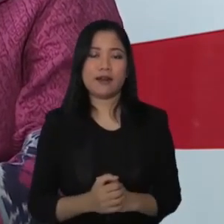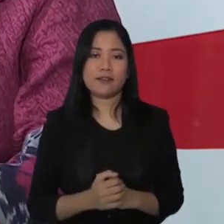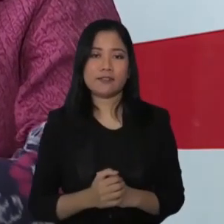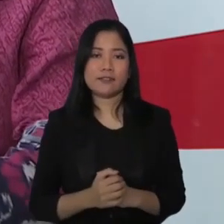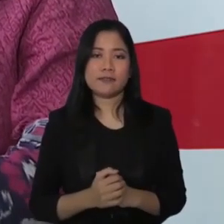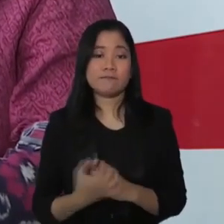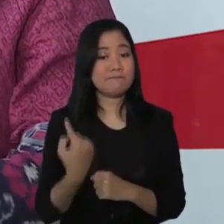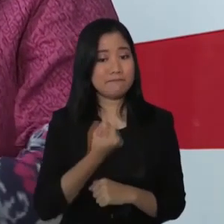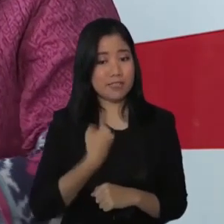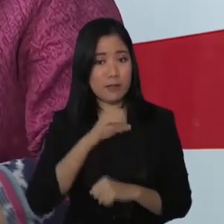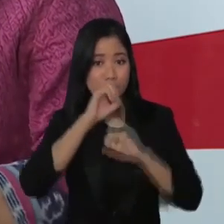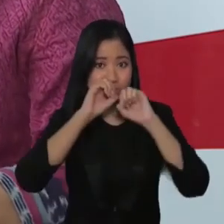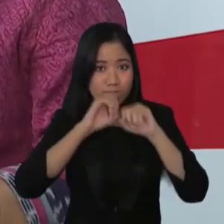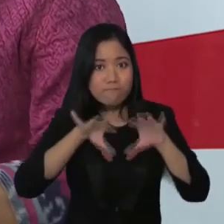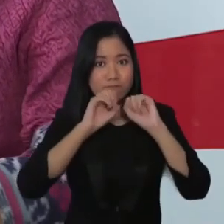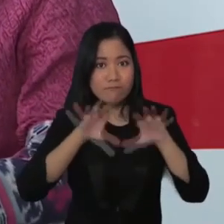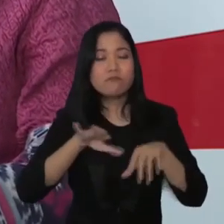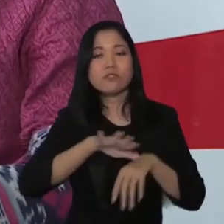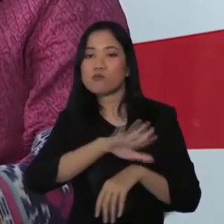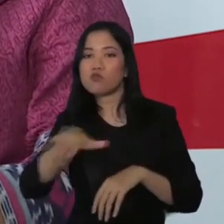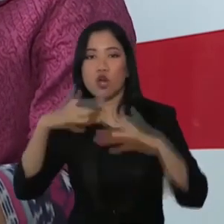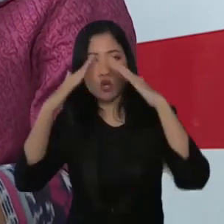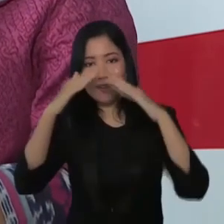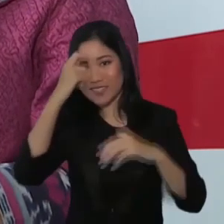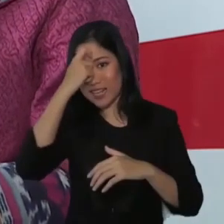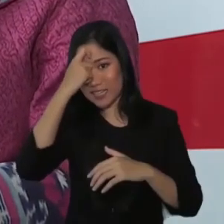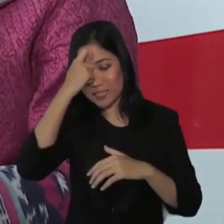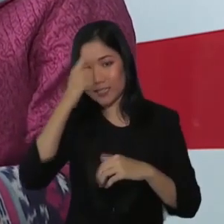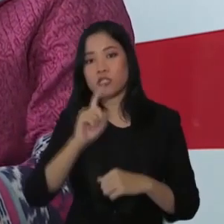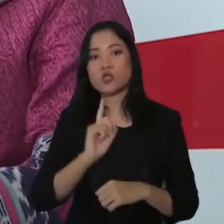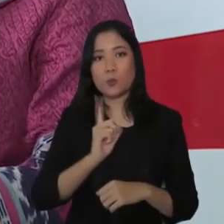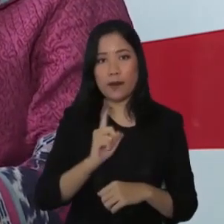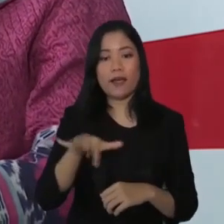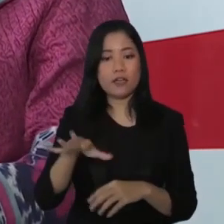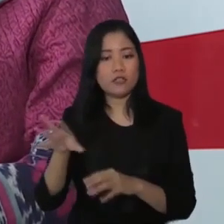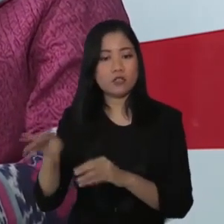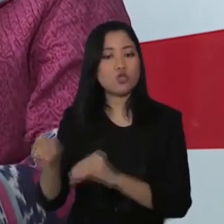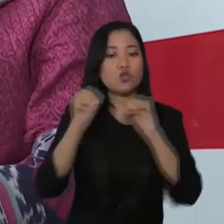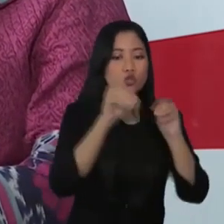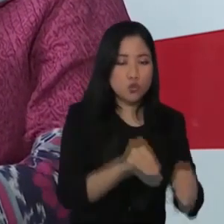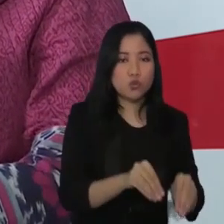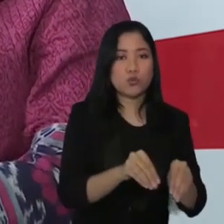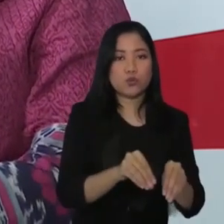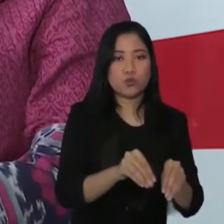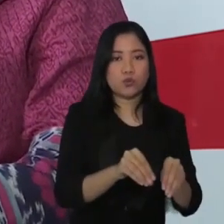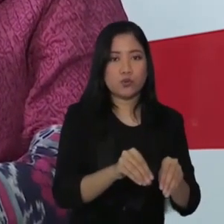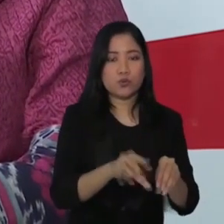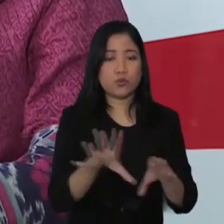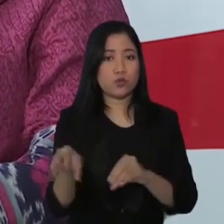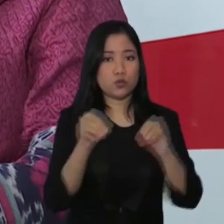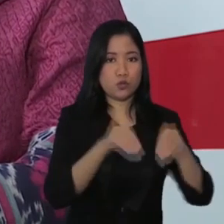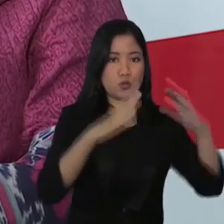untuk semua rumah sakit agar merujuk kasus-kasus kepada rumah sakit rujukan,